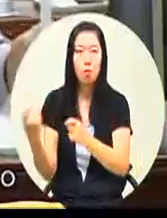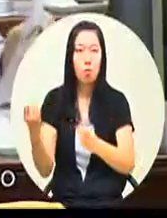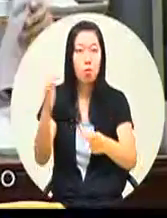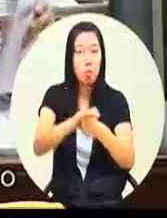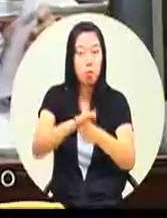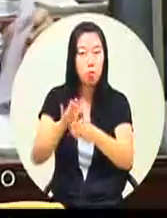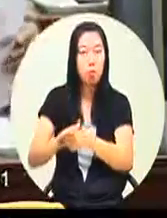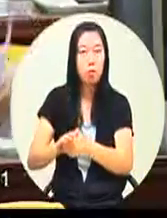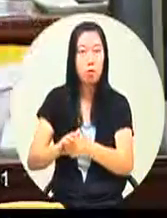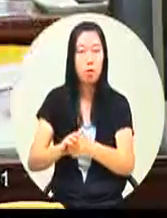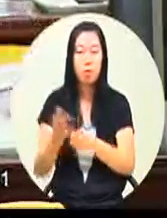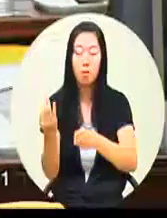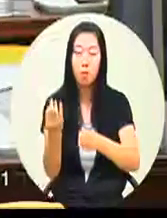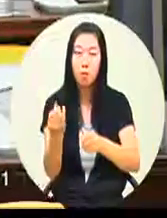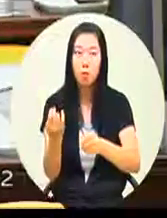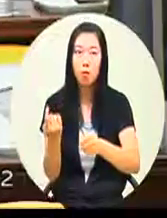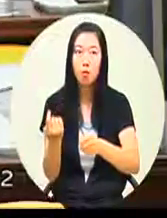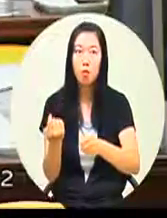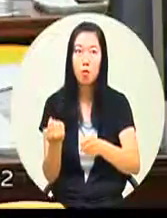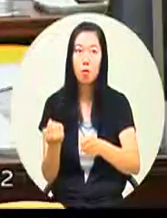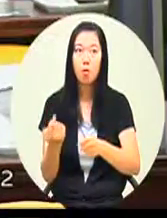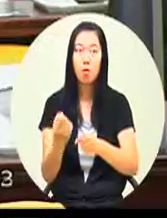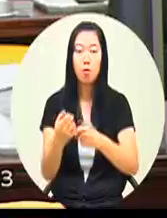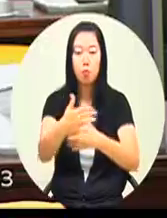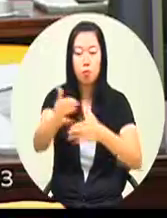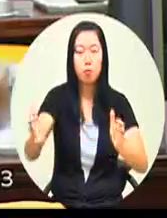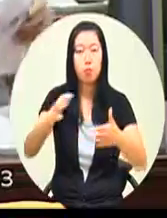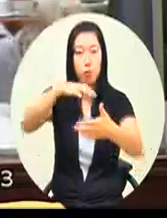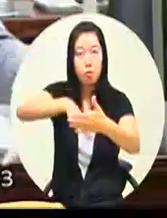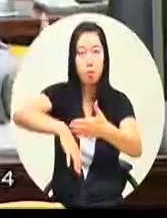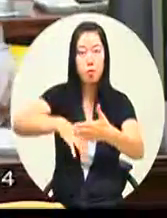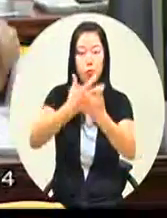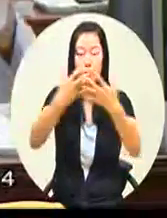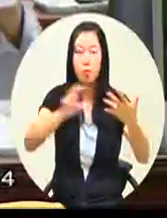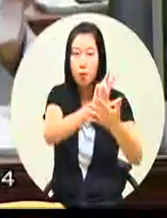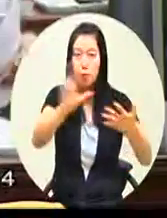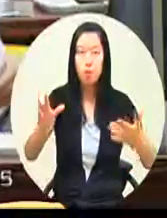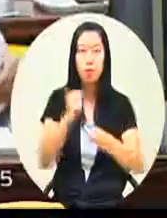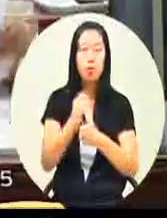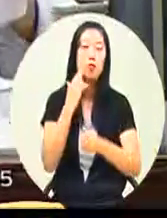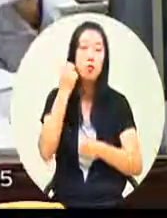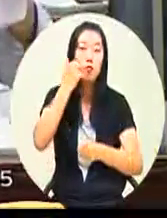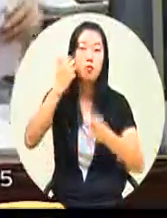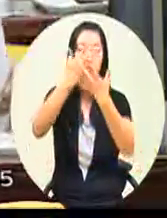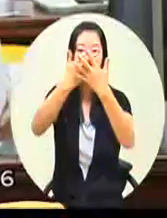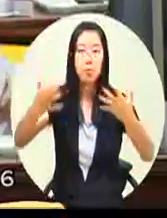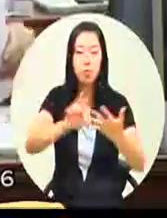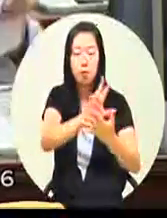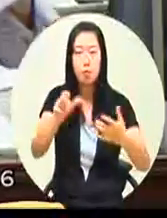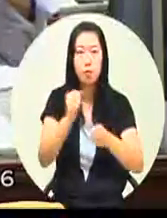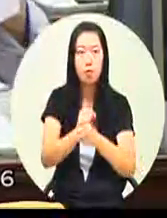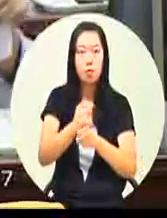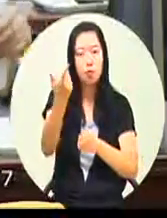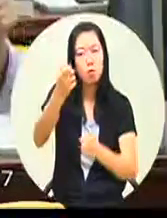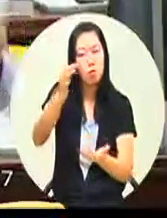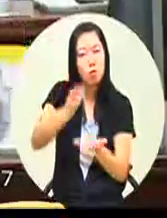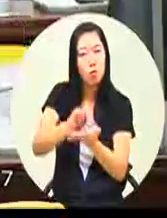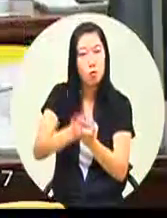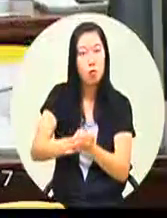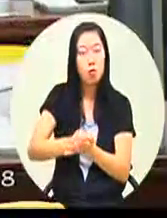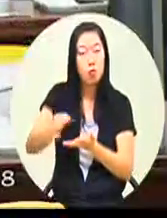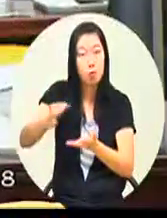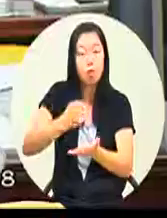的你讲的那个 设施， 那个室内那个网室吼，还用钢构一起瓦砌，有什么好的方法，用比较便宜的价钱可以？